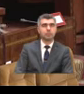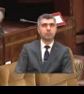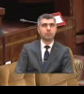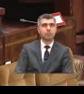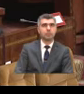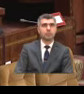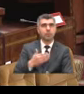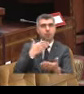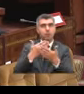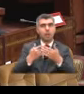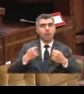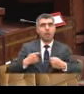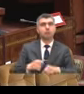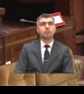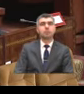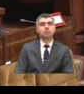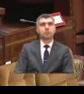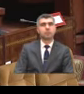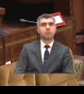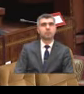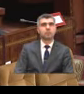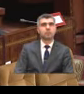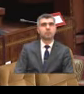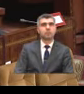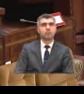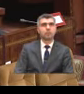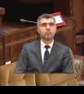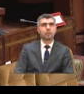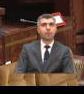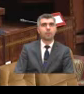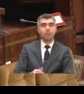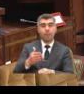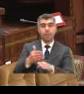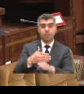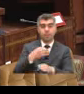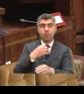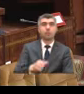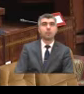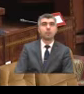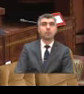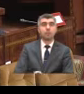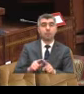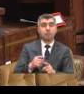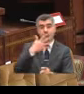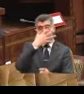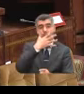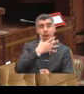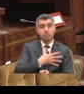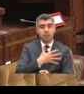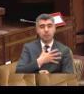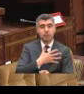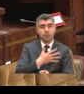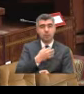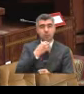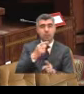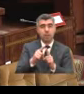شكرا سيد الرئيس. اقول بانه قول الكريم الرسول صلى الله عليه وسلم الحياء لا ياتي